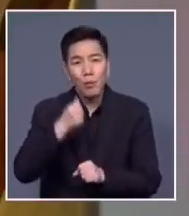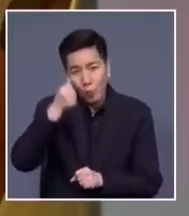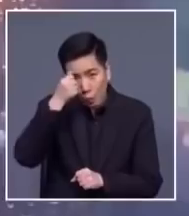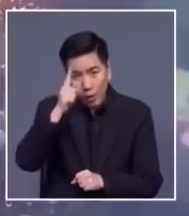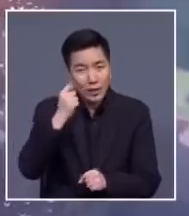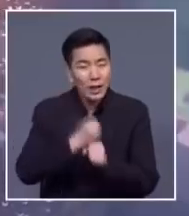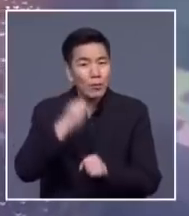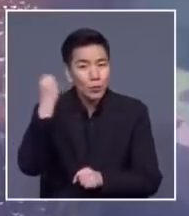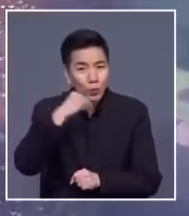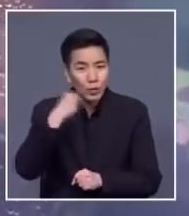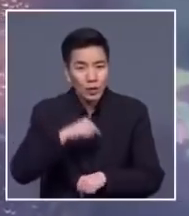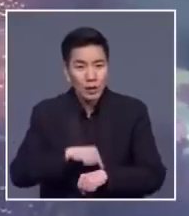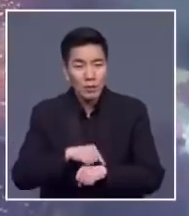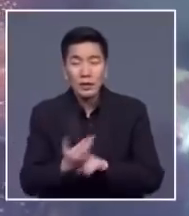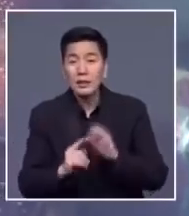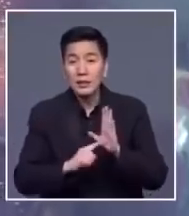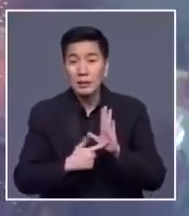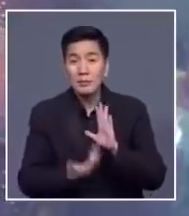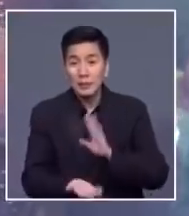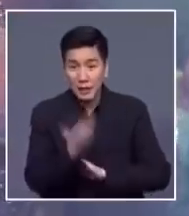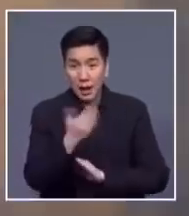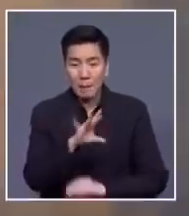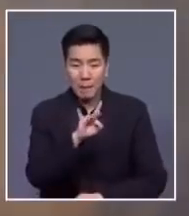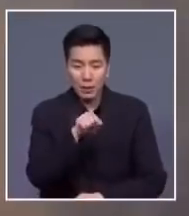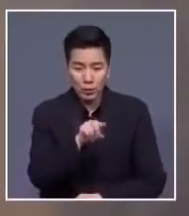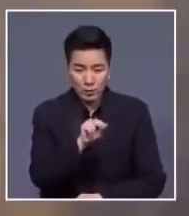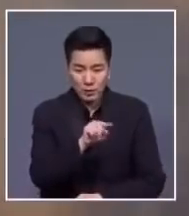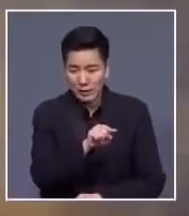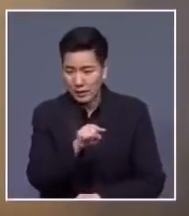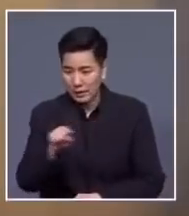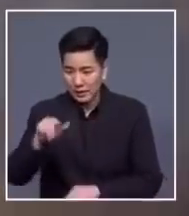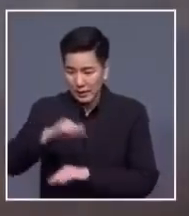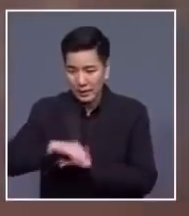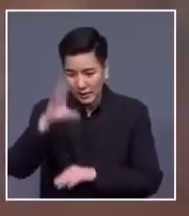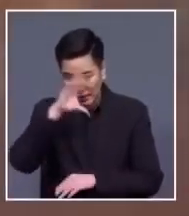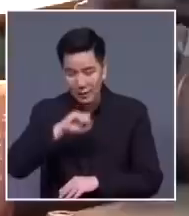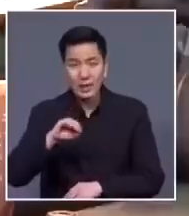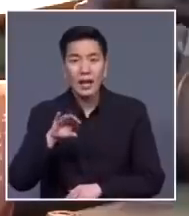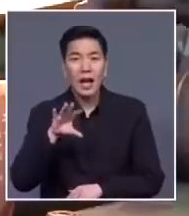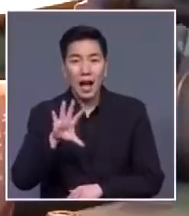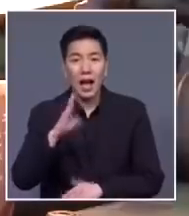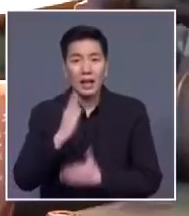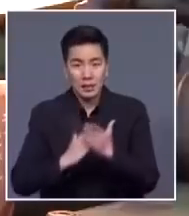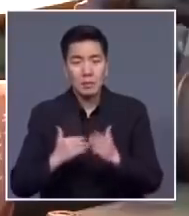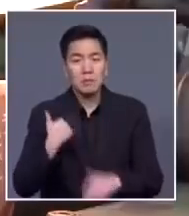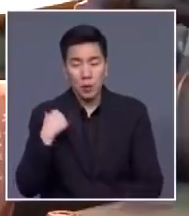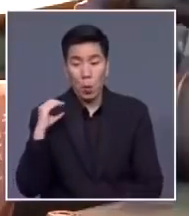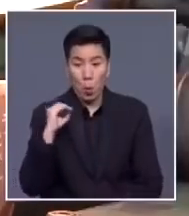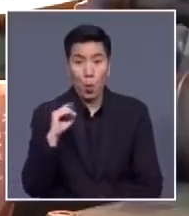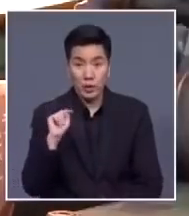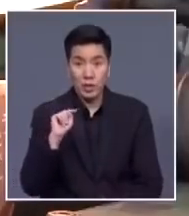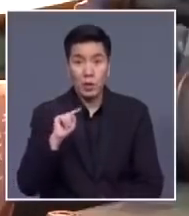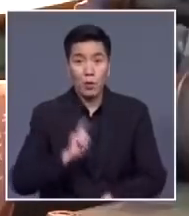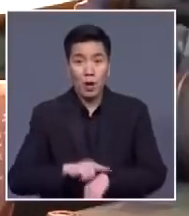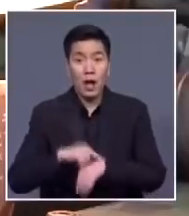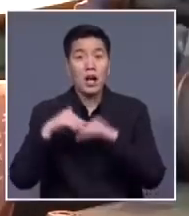ทำงานกี่โมงถึงกี่โมงครับ ทำงาน8โมงครึ่งถึง5โมงครึ่งครับแล้วก็มีโอทีครับในแต่ละวัน ครับมีโอทีก็หมาย